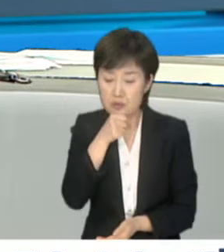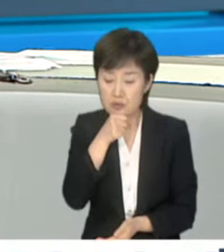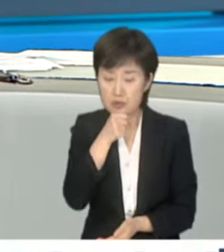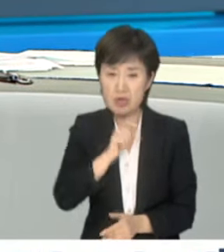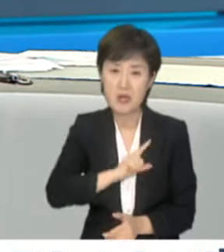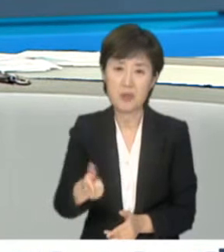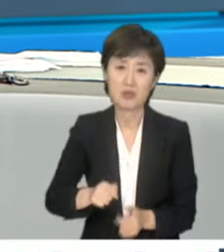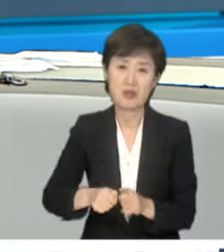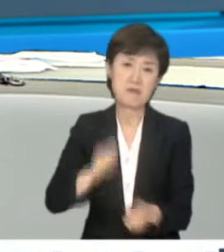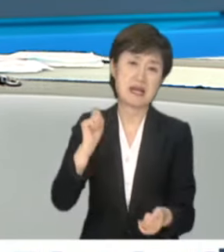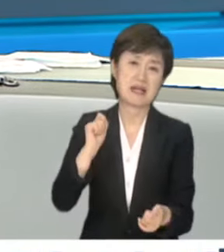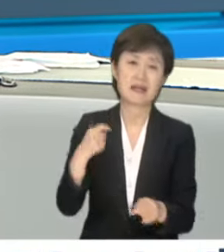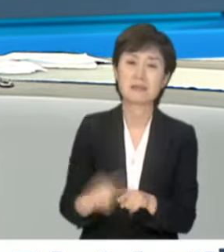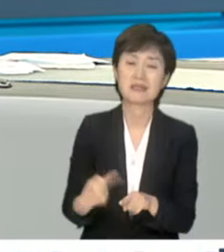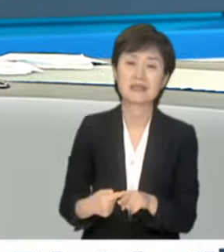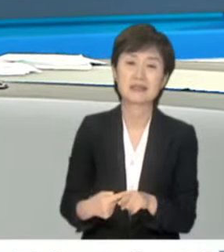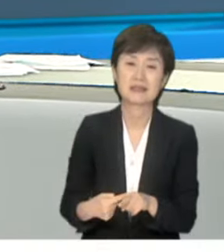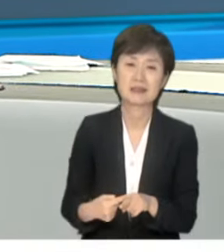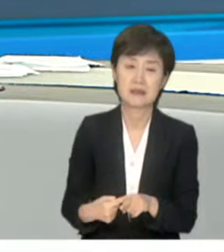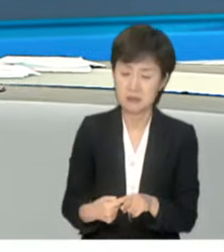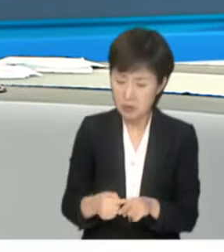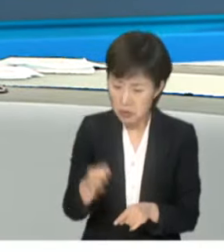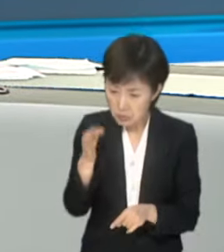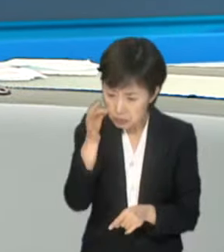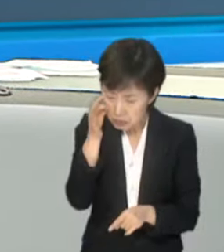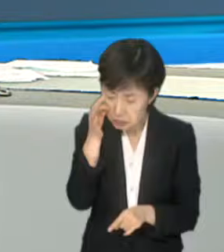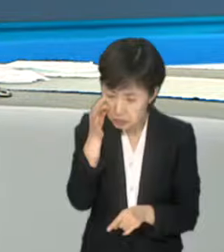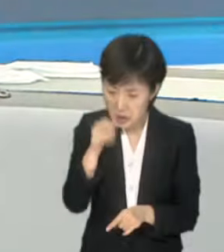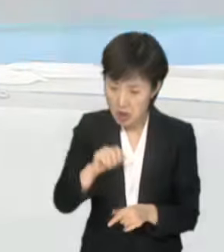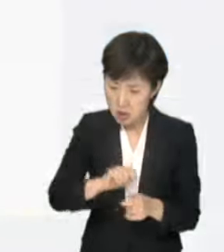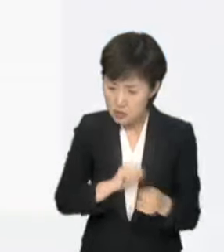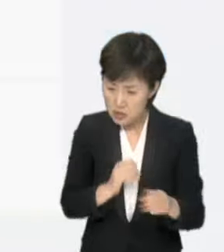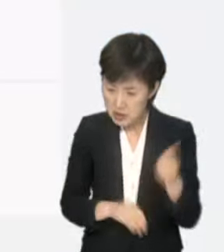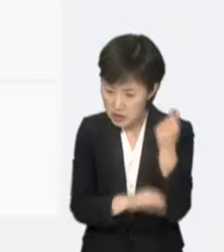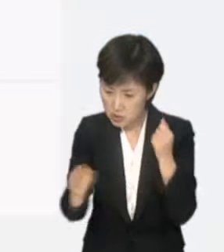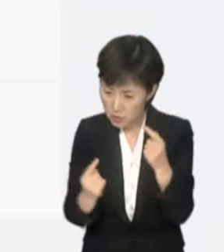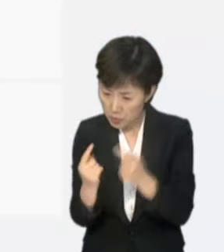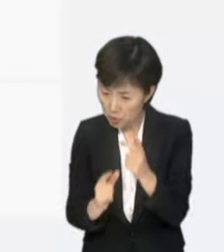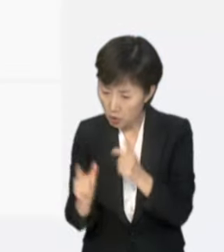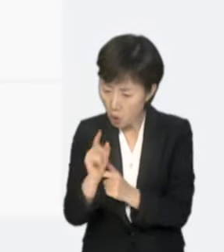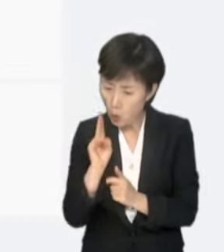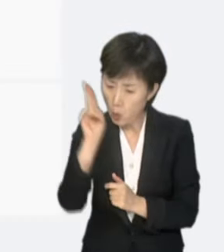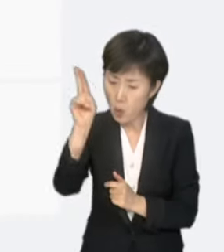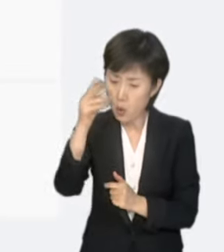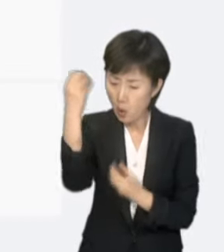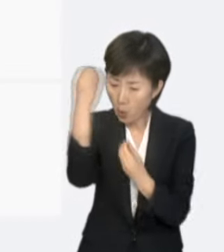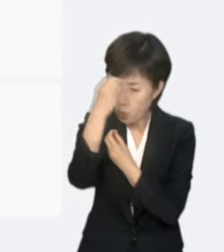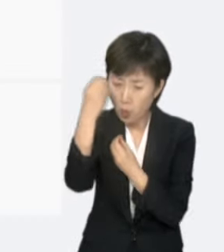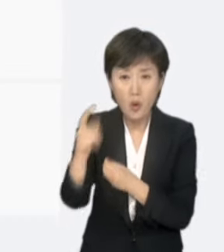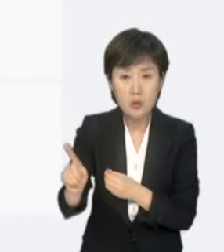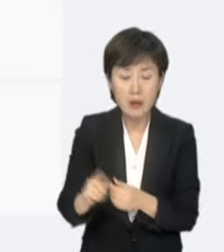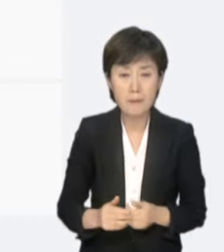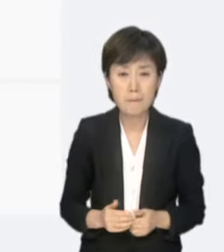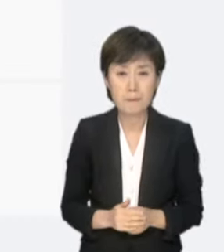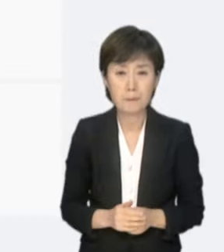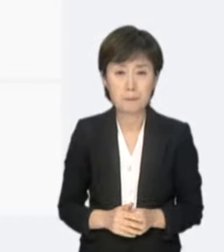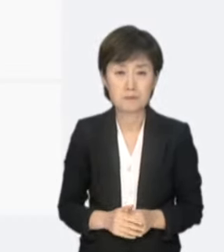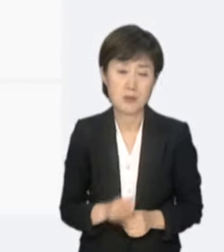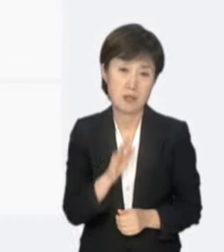기준이 0.08인데 보니까 0.27%가 나왔거든요. 이렇게 된다면 좀 가중처벌이 되는 거